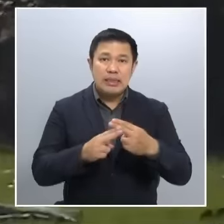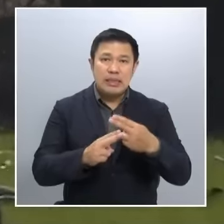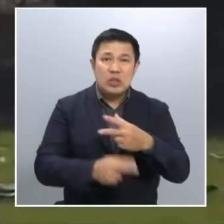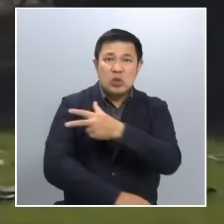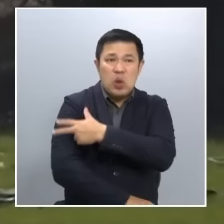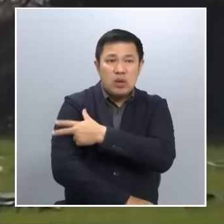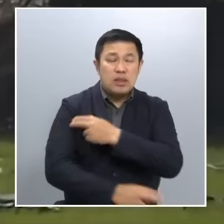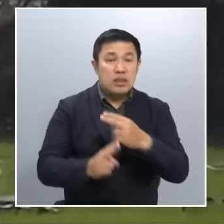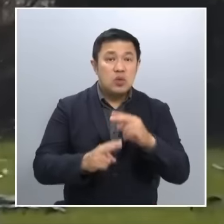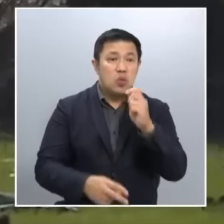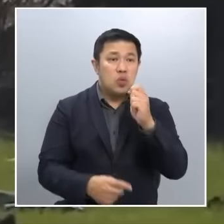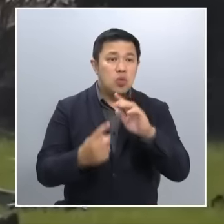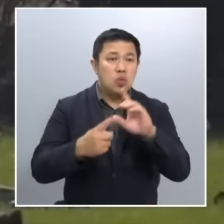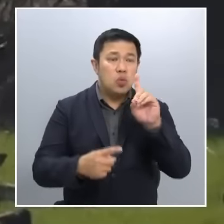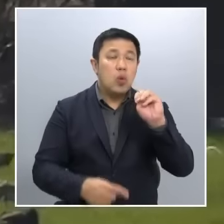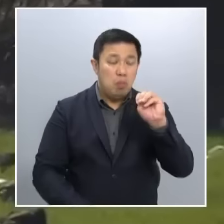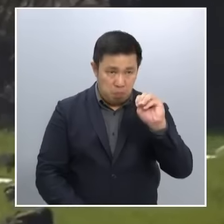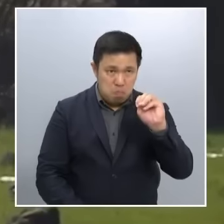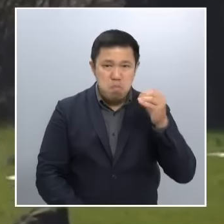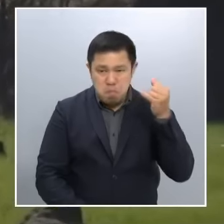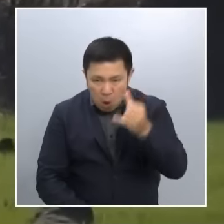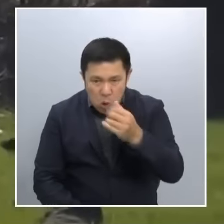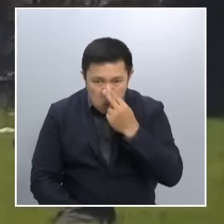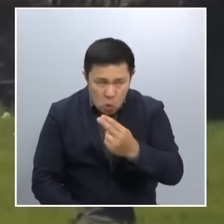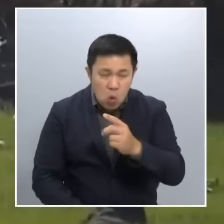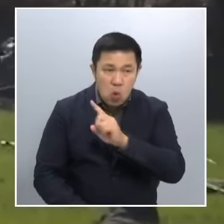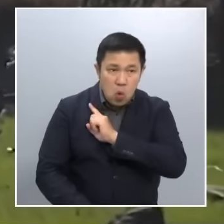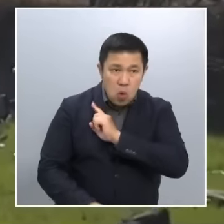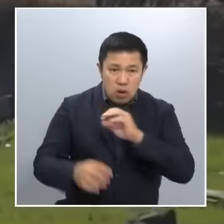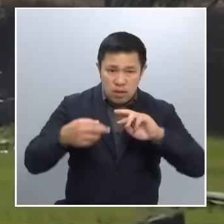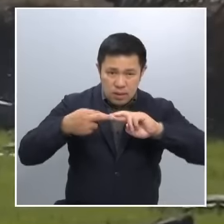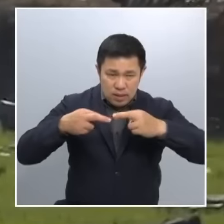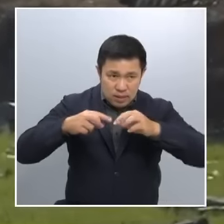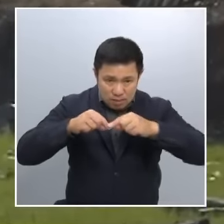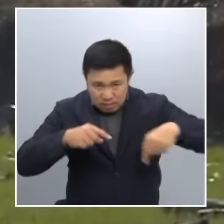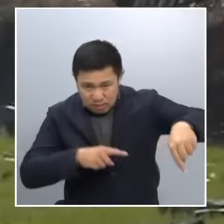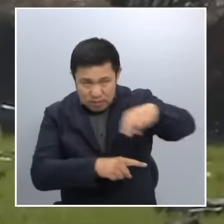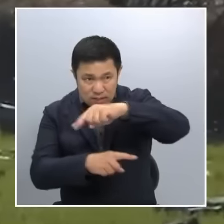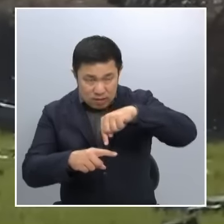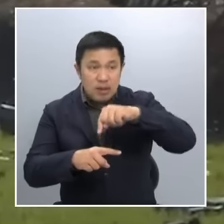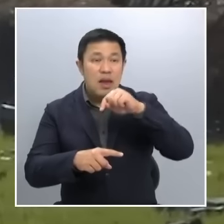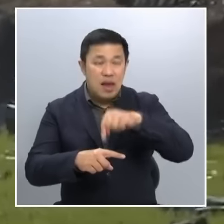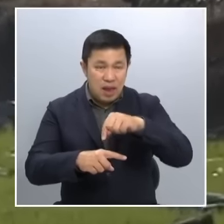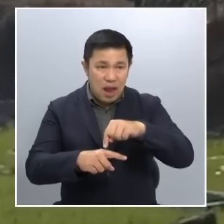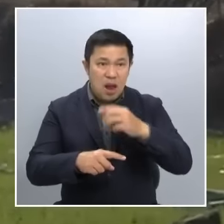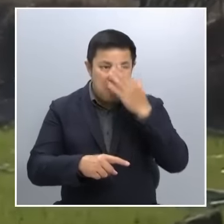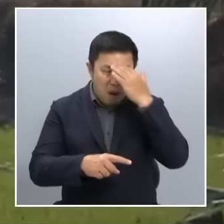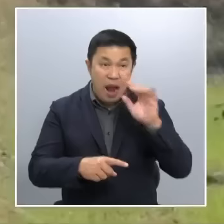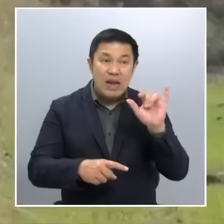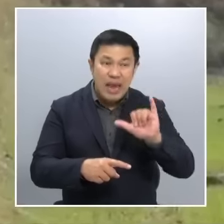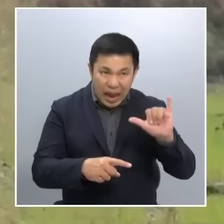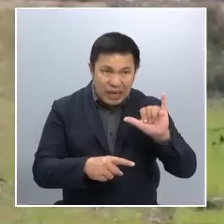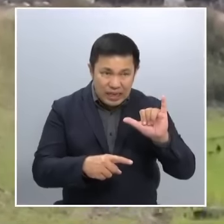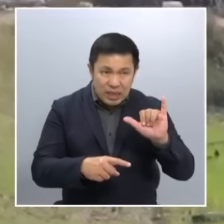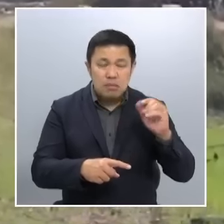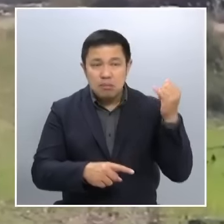างมาดูจุดเกิดเหตุแล้วประสานเจ้าหน้าที่ให้นำสายสินไปวนรอบบริเวณที่เกิดเหตุเพื่อให้ญาติของผู้เสียชีวิต